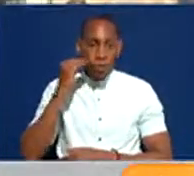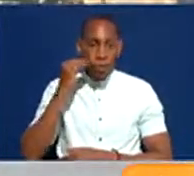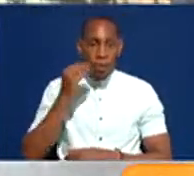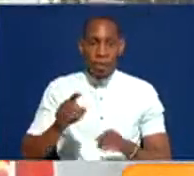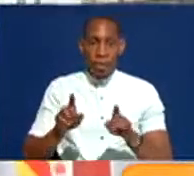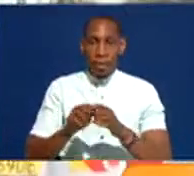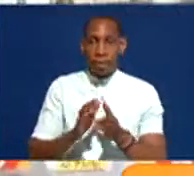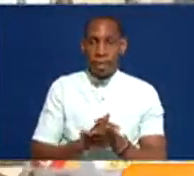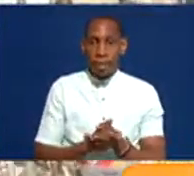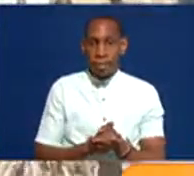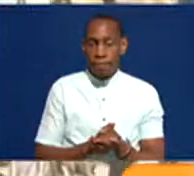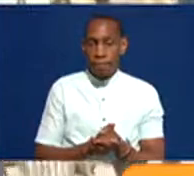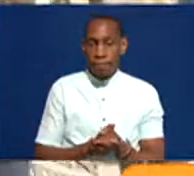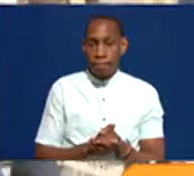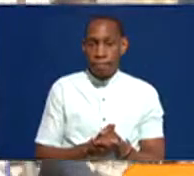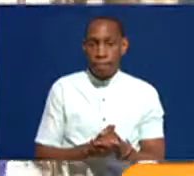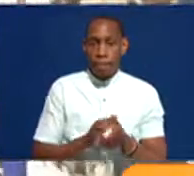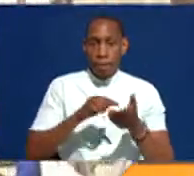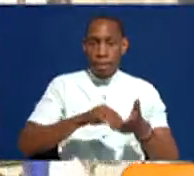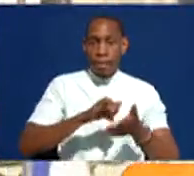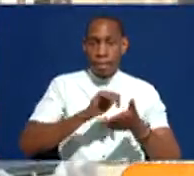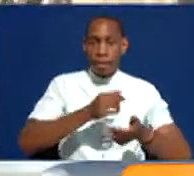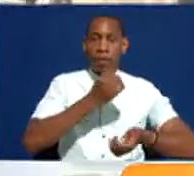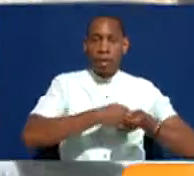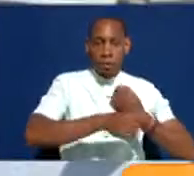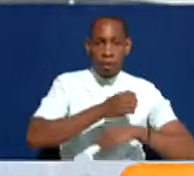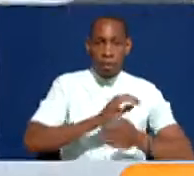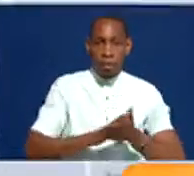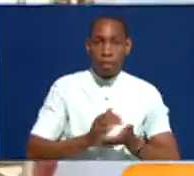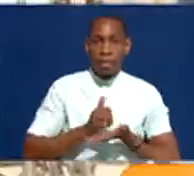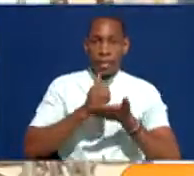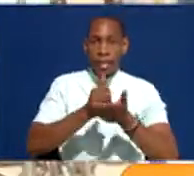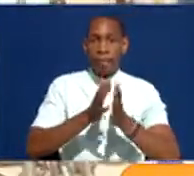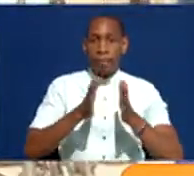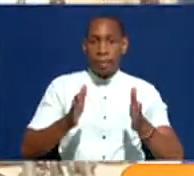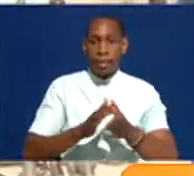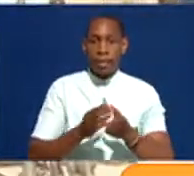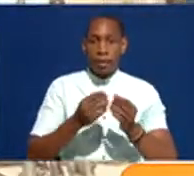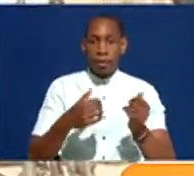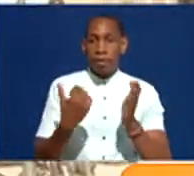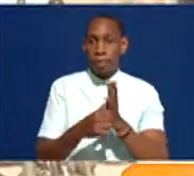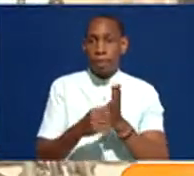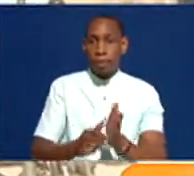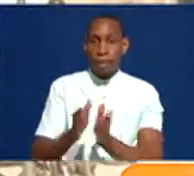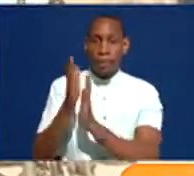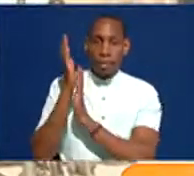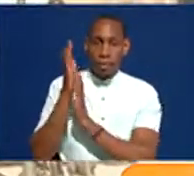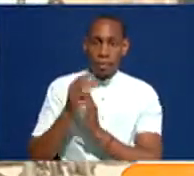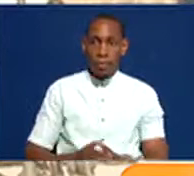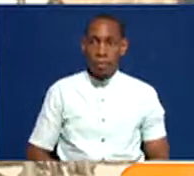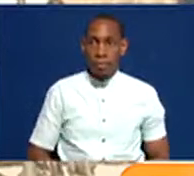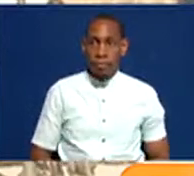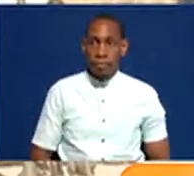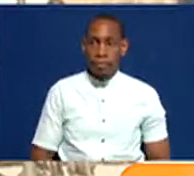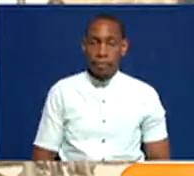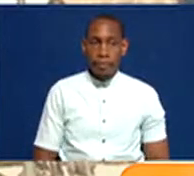huku vyombo vya madola vikishikilia kwamba hatua hizi zitasaidia katika kukabili utovu wa usalama mjini Maralal.